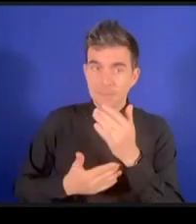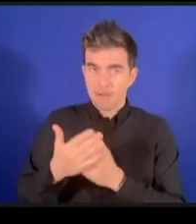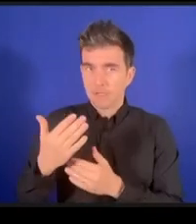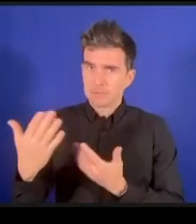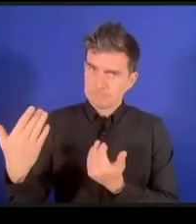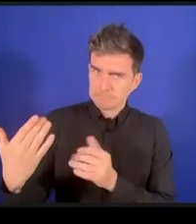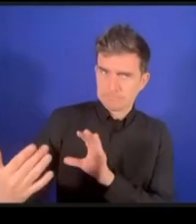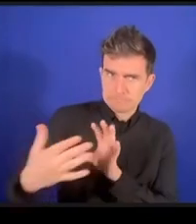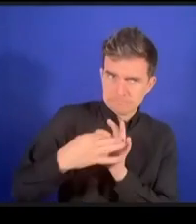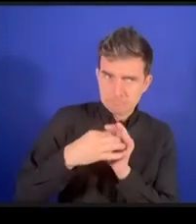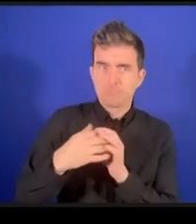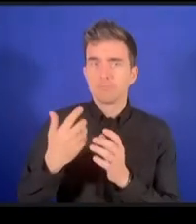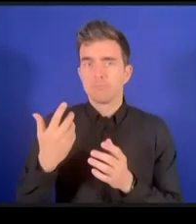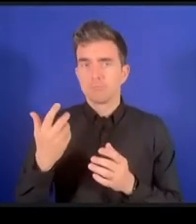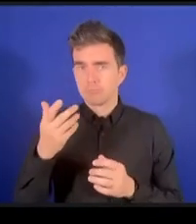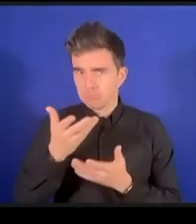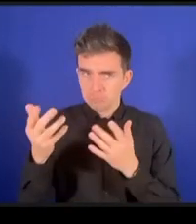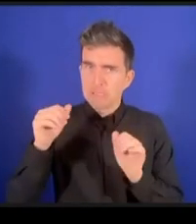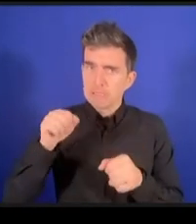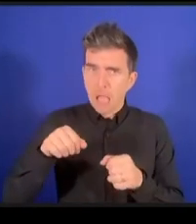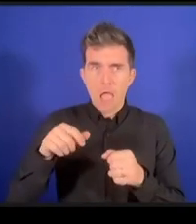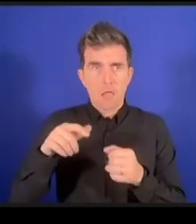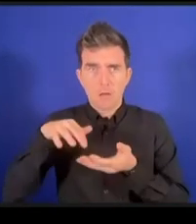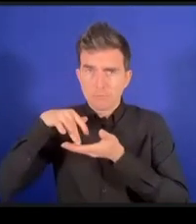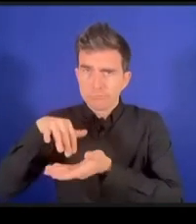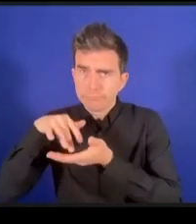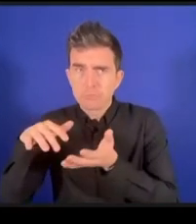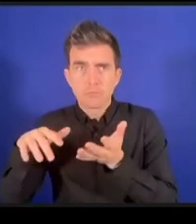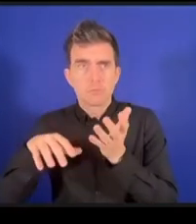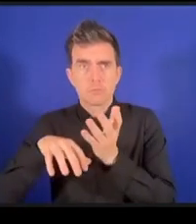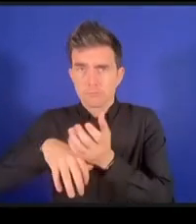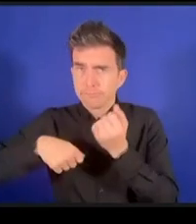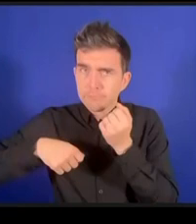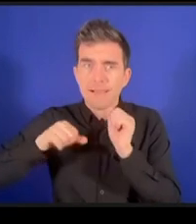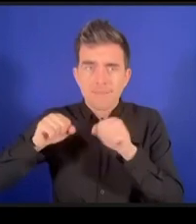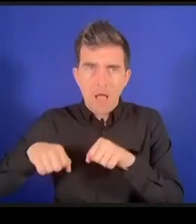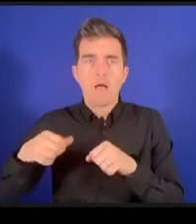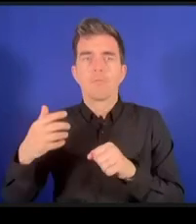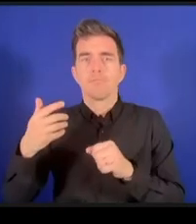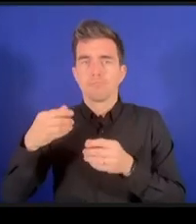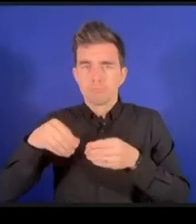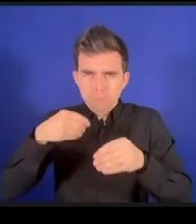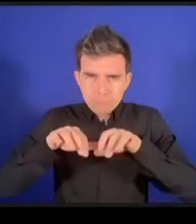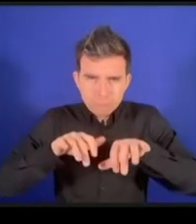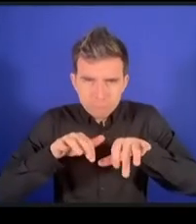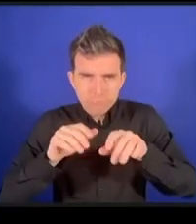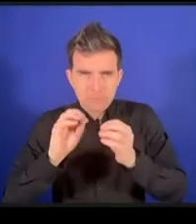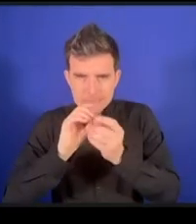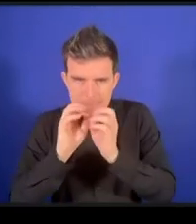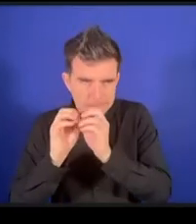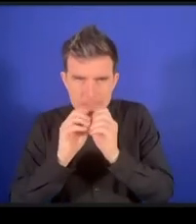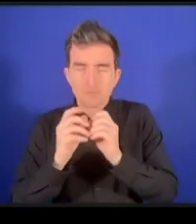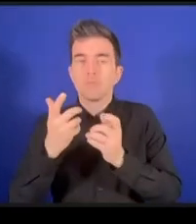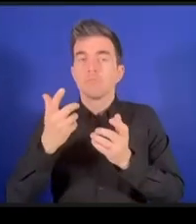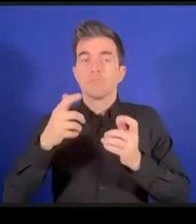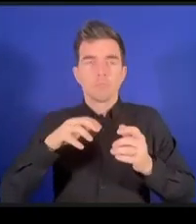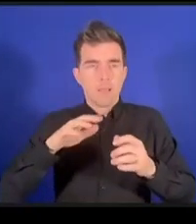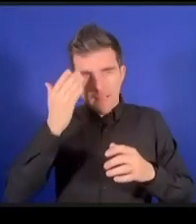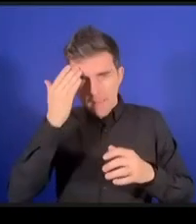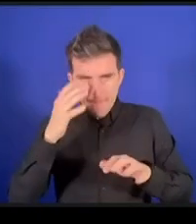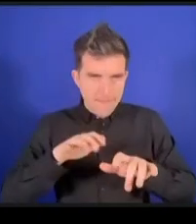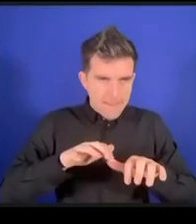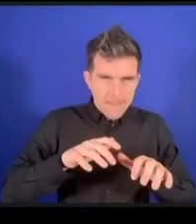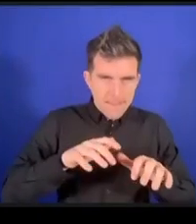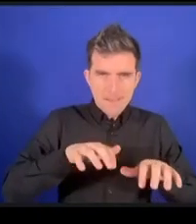получить степень в области программирования информационных технологий и так далее То есть с одной стороны